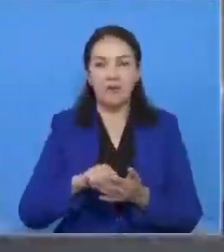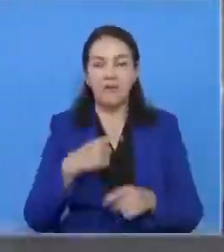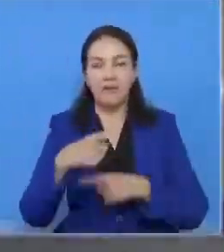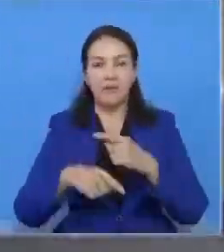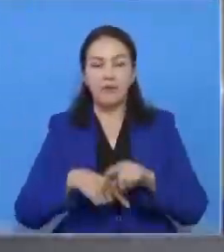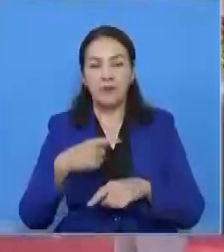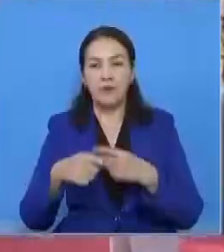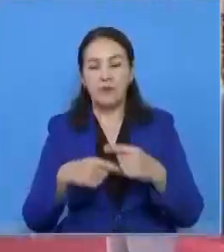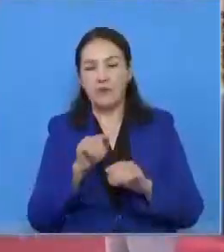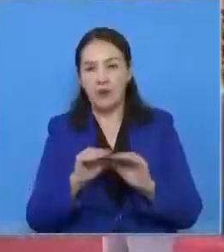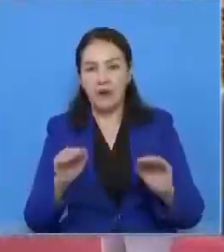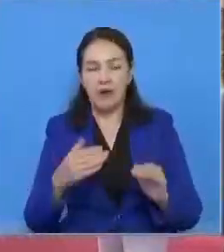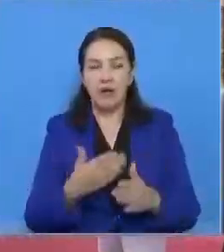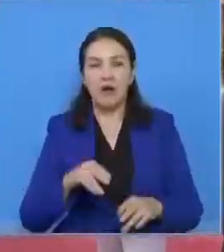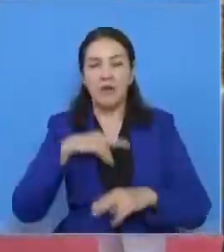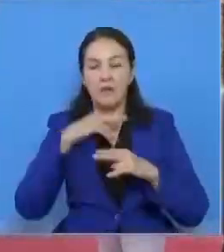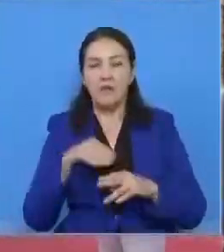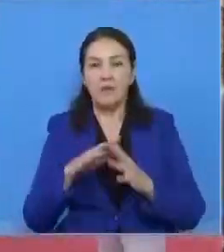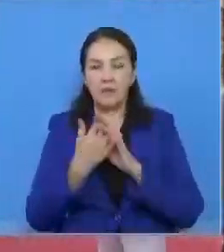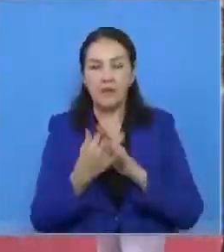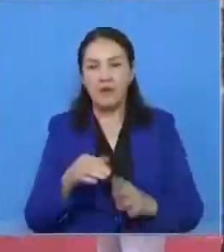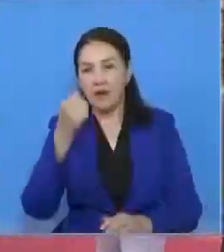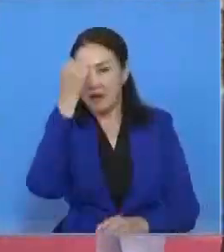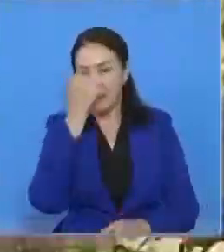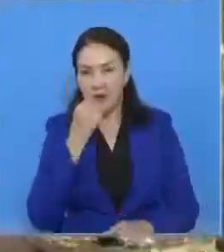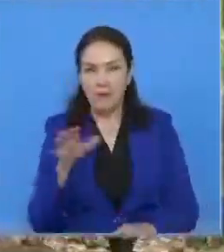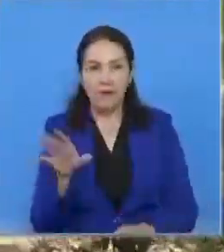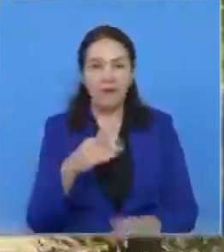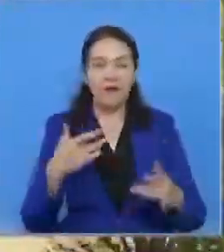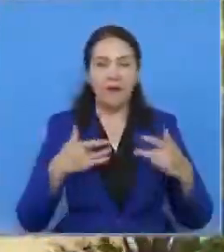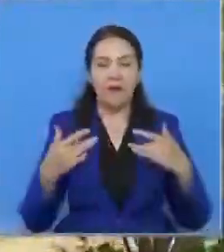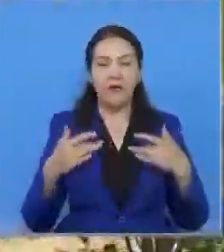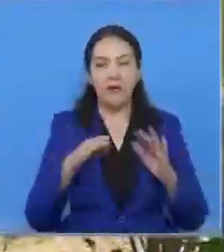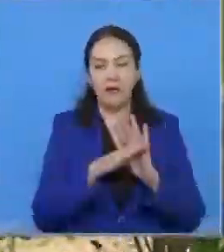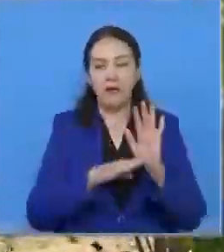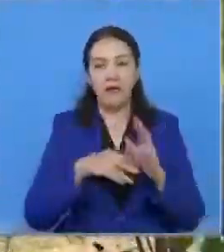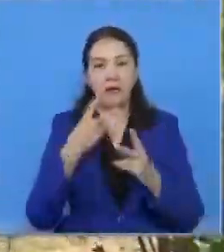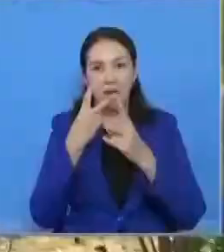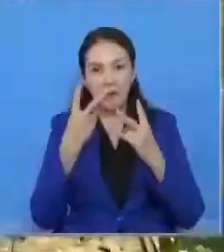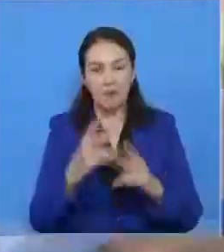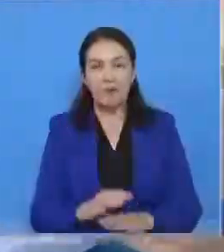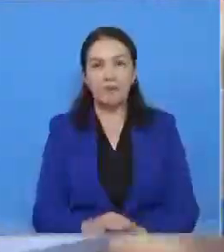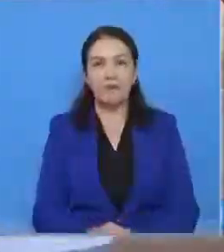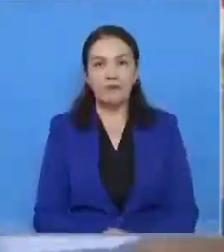ұрпаққа үлгі болатын іске барша ауылдастары дән риза. Бәрі концерттік бағдарламаны тамашалады.